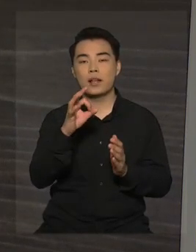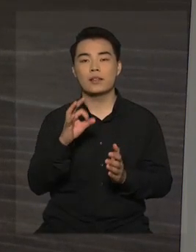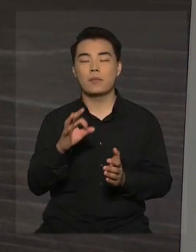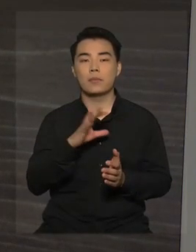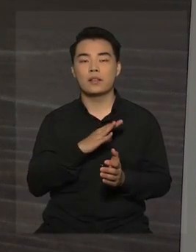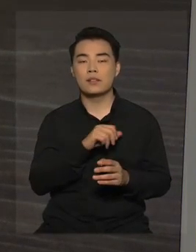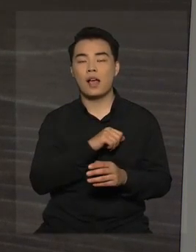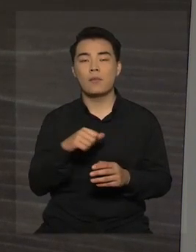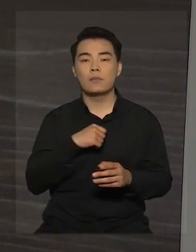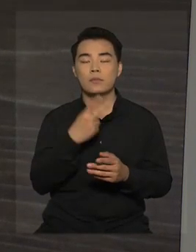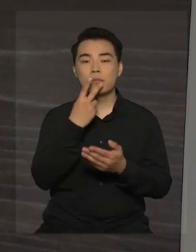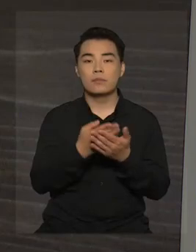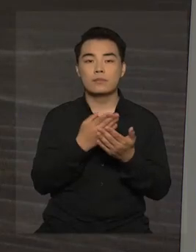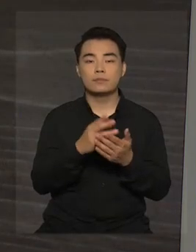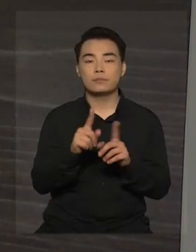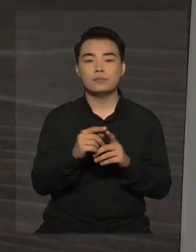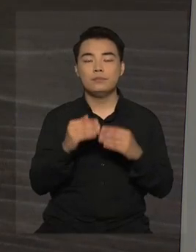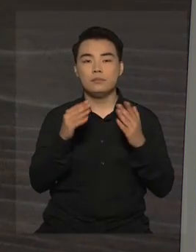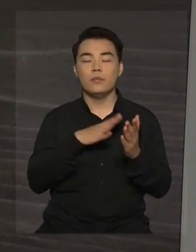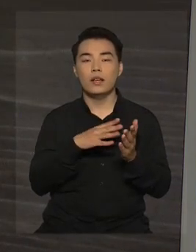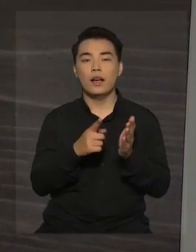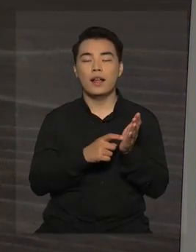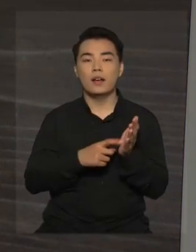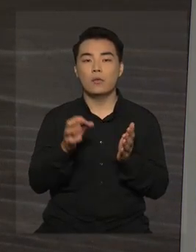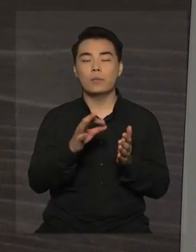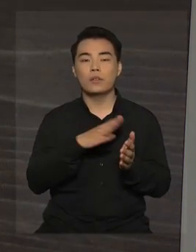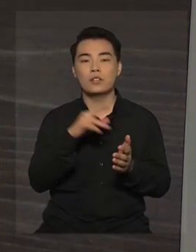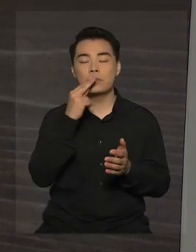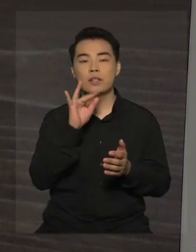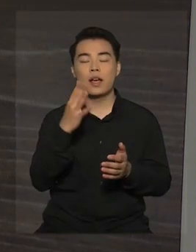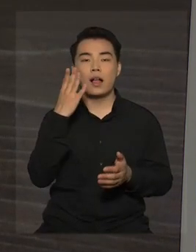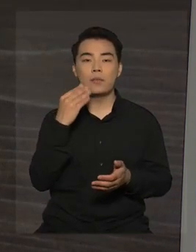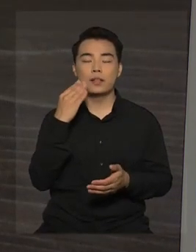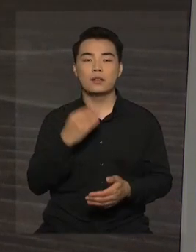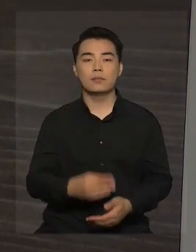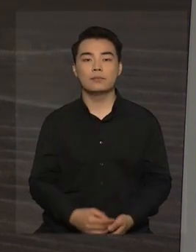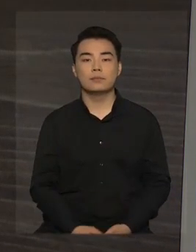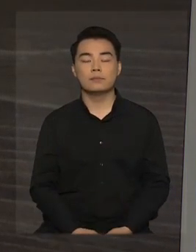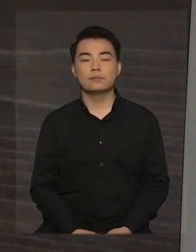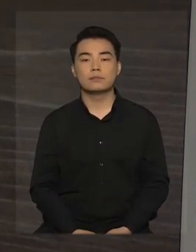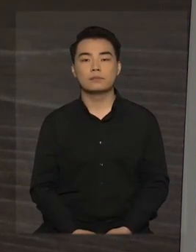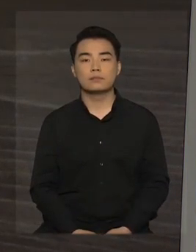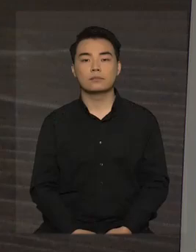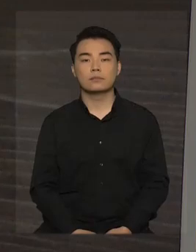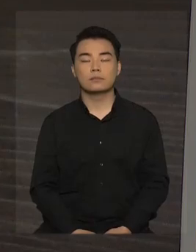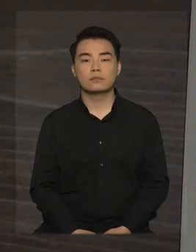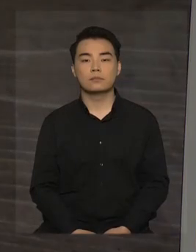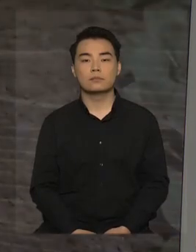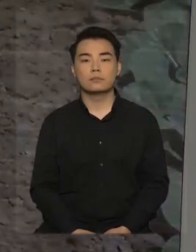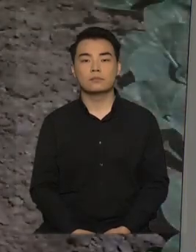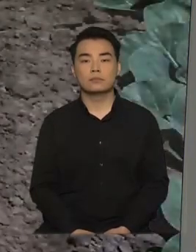26,3%. Самый заметный рост цен отмечен в Каргандинской области, Шымкенте и Алматы.